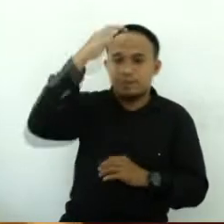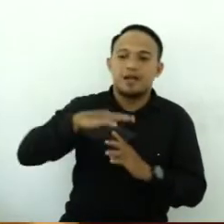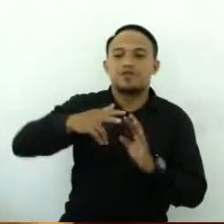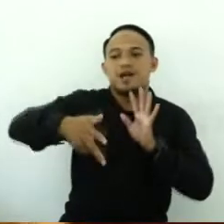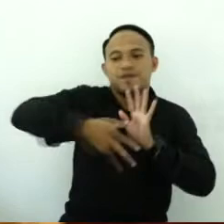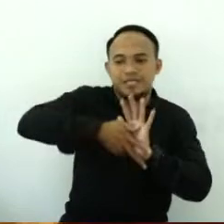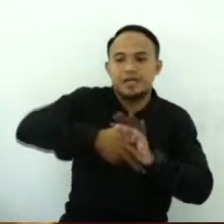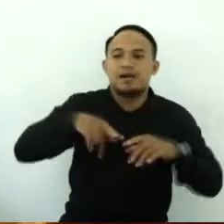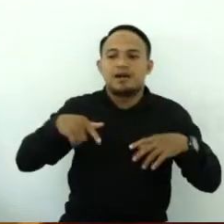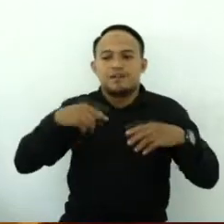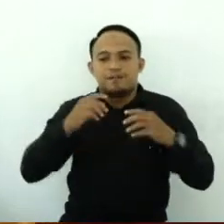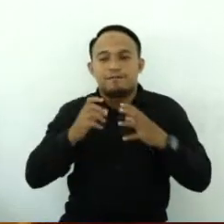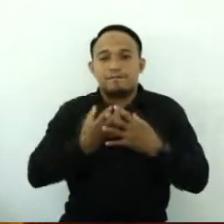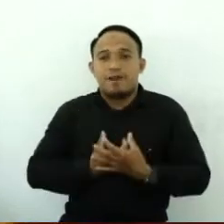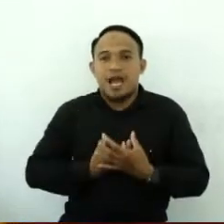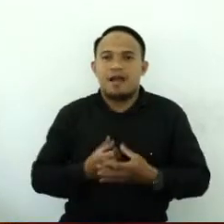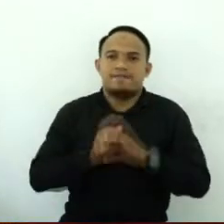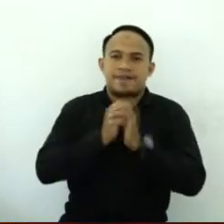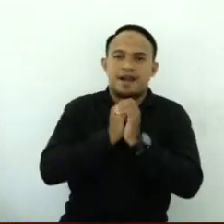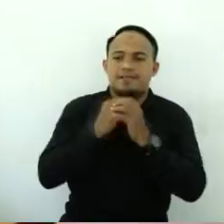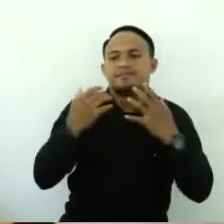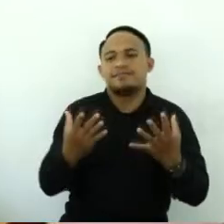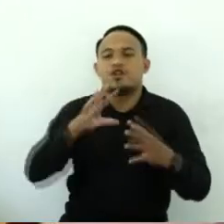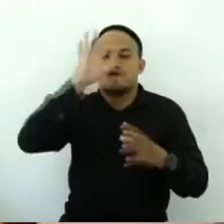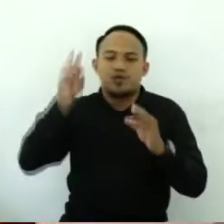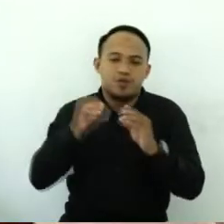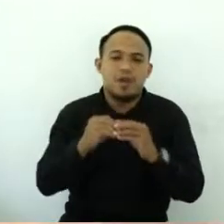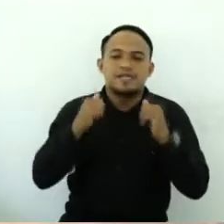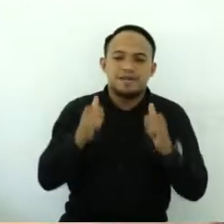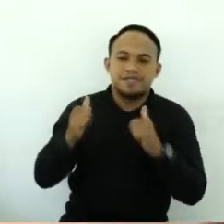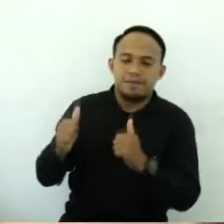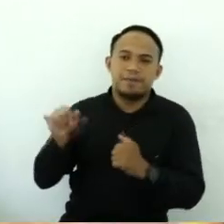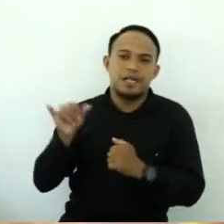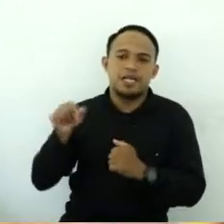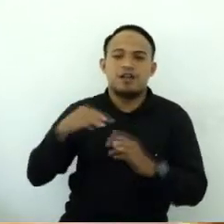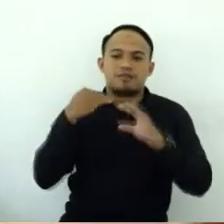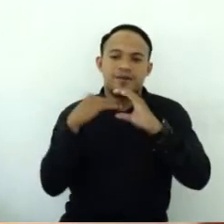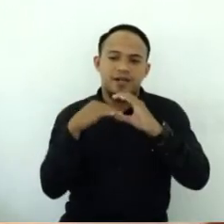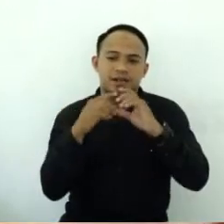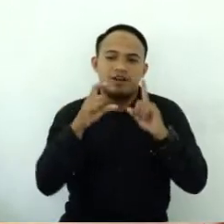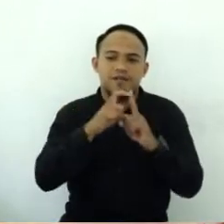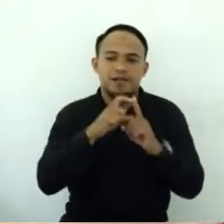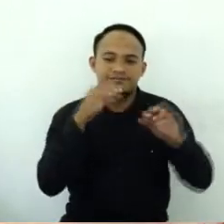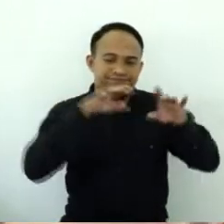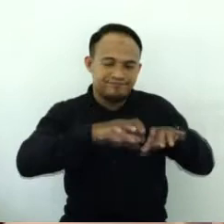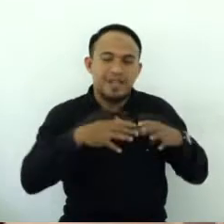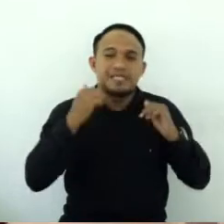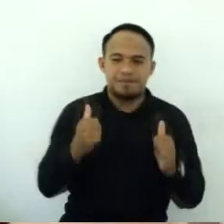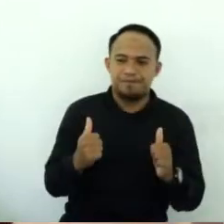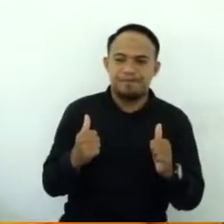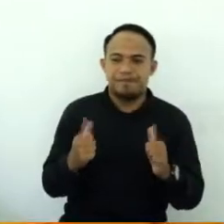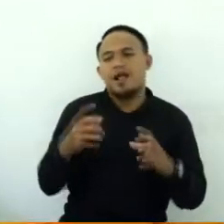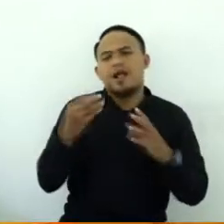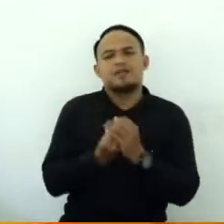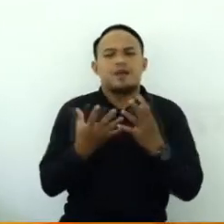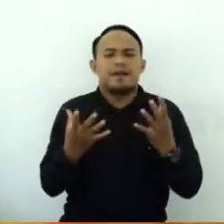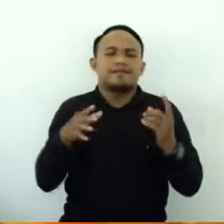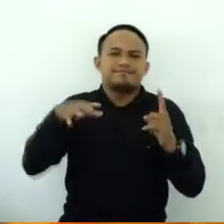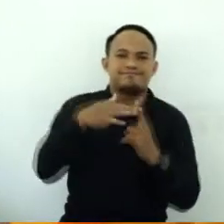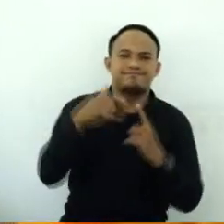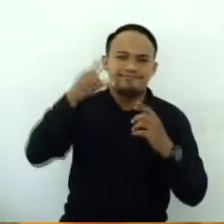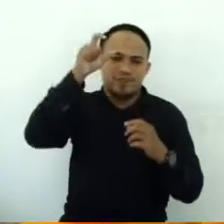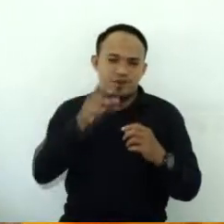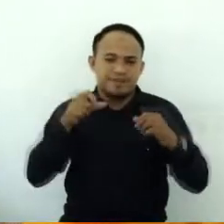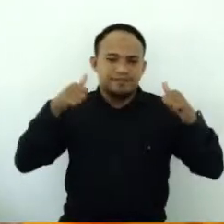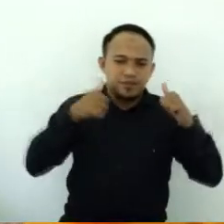seperti dokumen administrasi persiapan anggaran serta strategi taktis untuk memenangkan